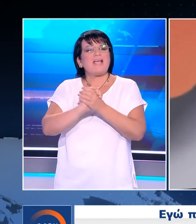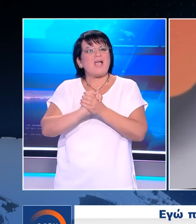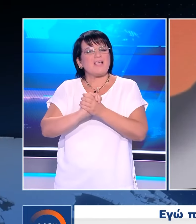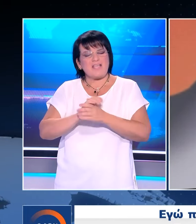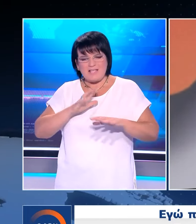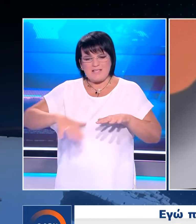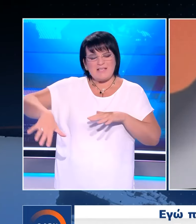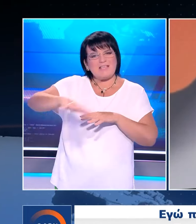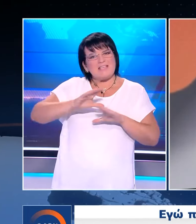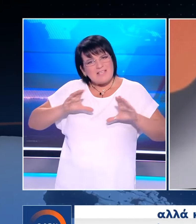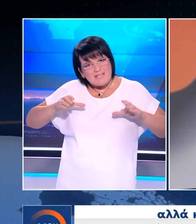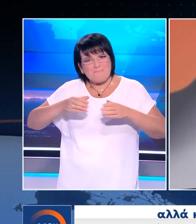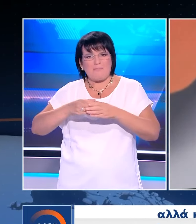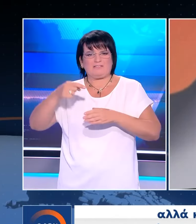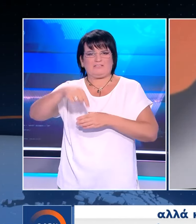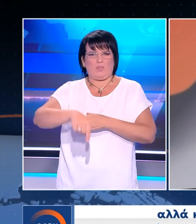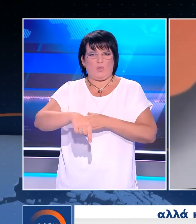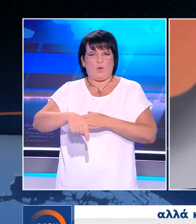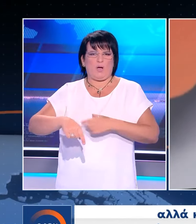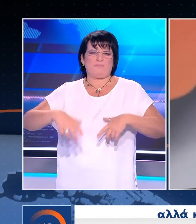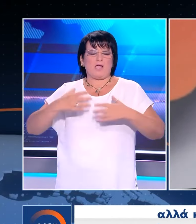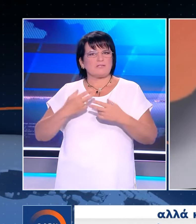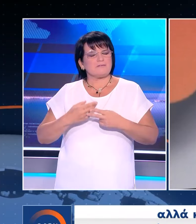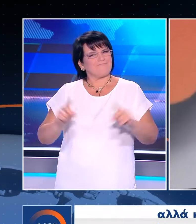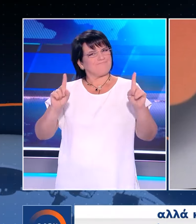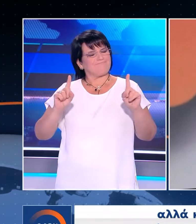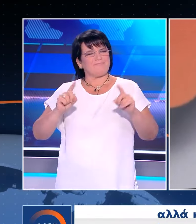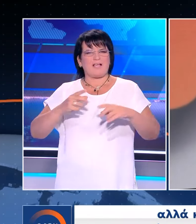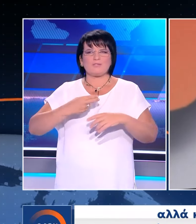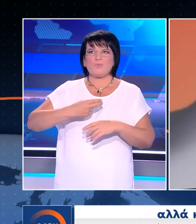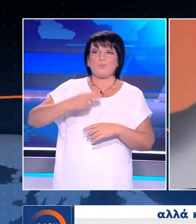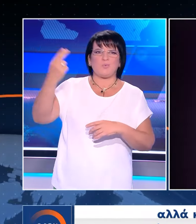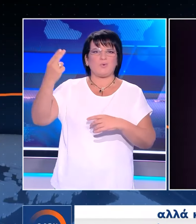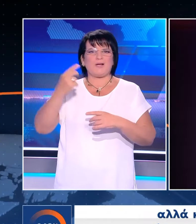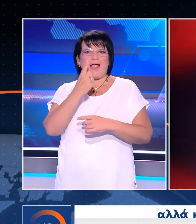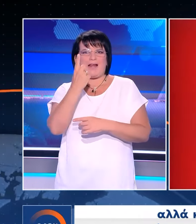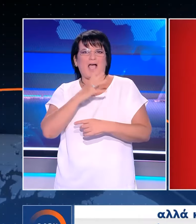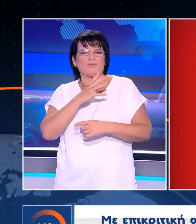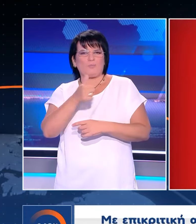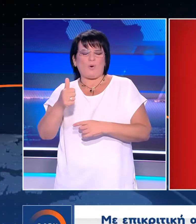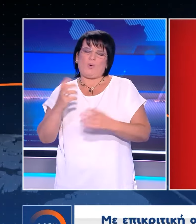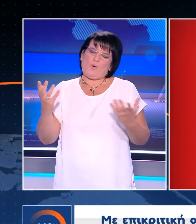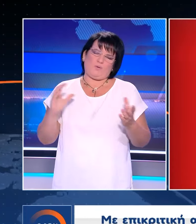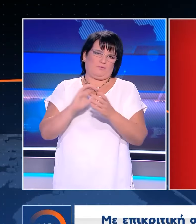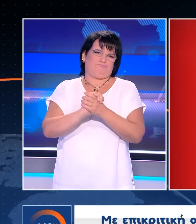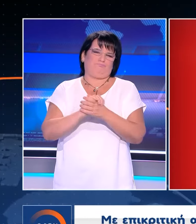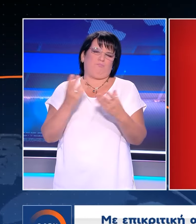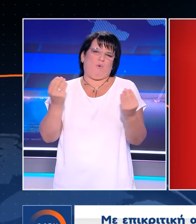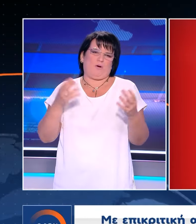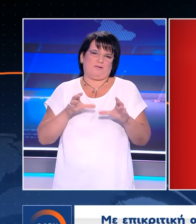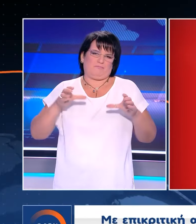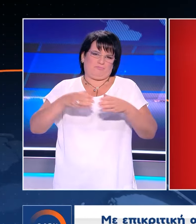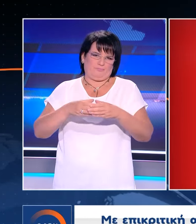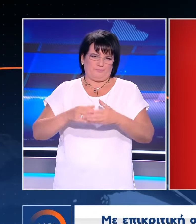στην πολιτική αλλά και ιδιαίτερα στην αριστερά είναι πιο πλούσιο είναι πιο πλούσιο δεν έχει έναν μόνο με επιτελική ανάρτηση απάντησε και ο